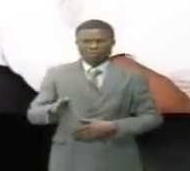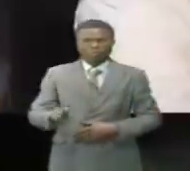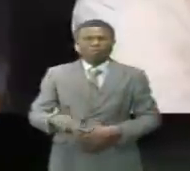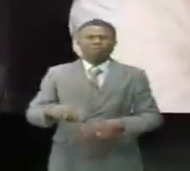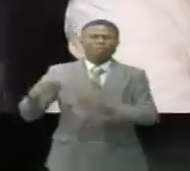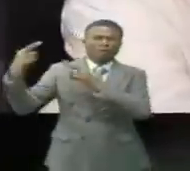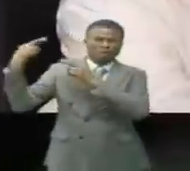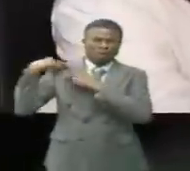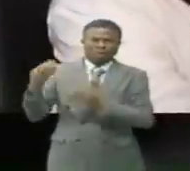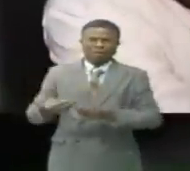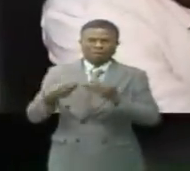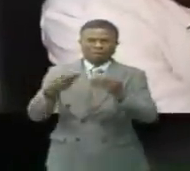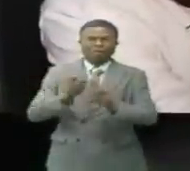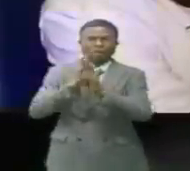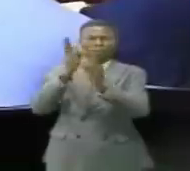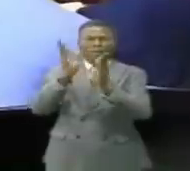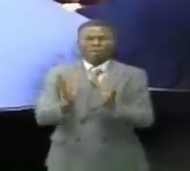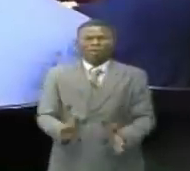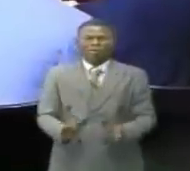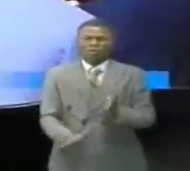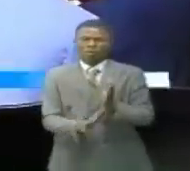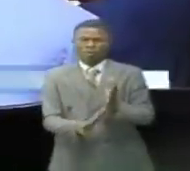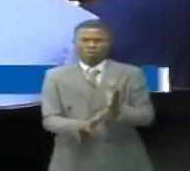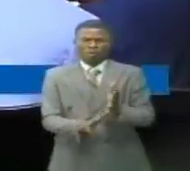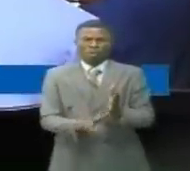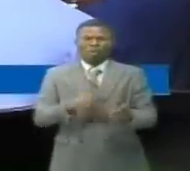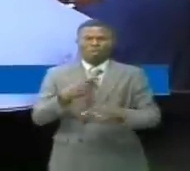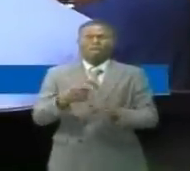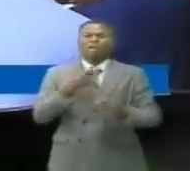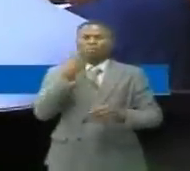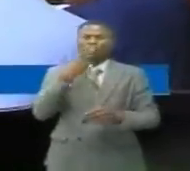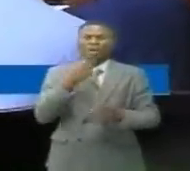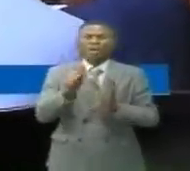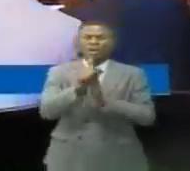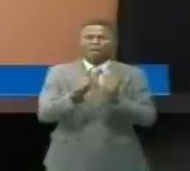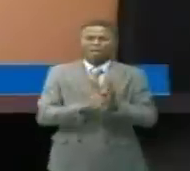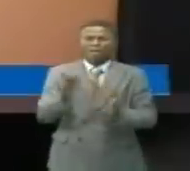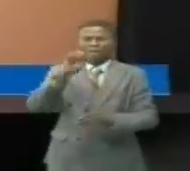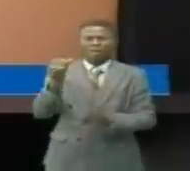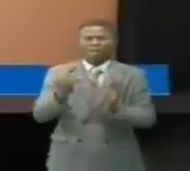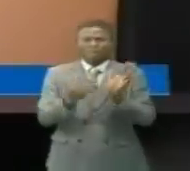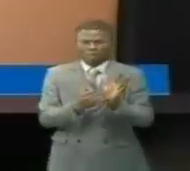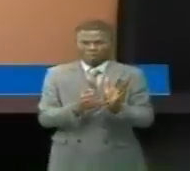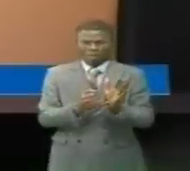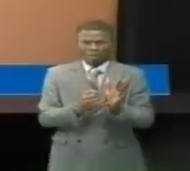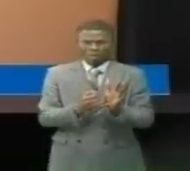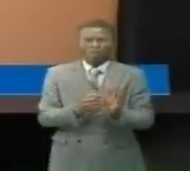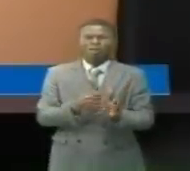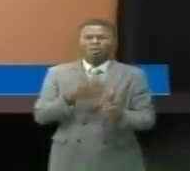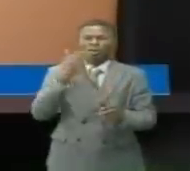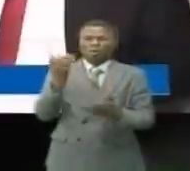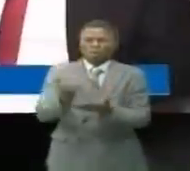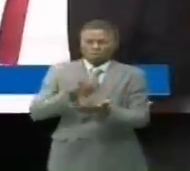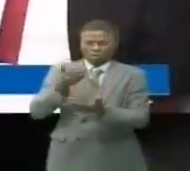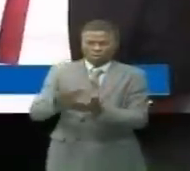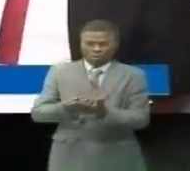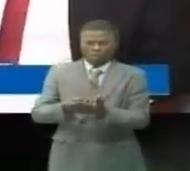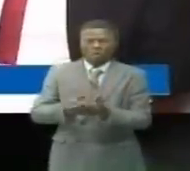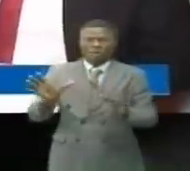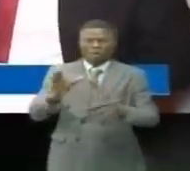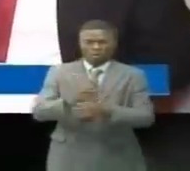attributions particulières du rapporteur adjoint, telles qu'il les reprend l'article 36 du règlement intérieur, il y a celle d'assurer l'exploitation,